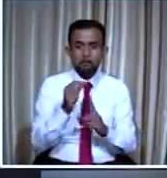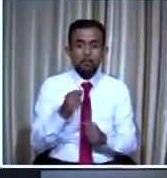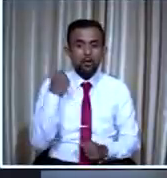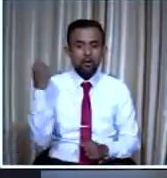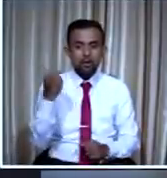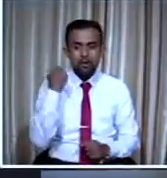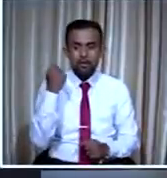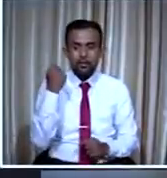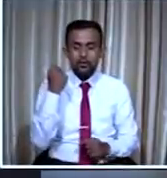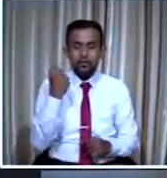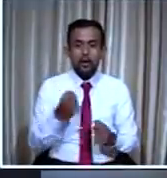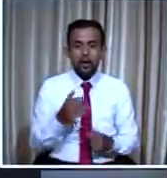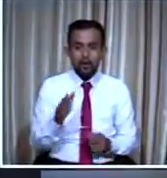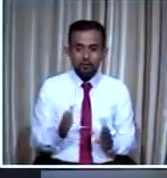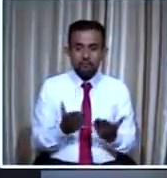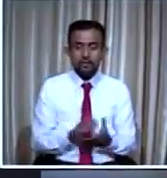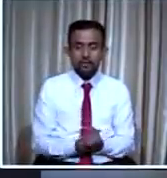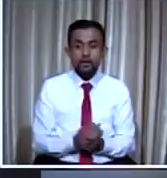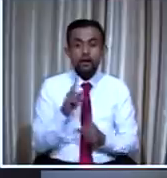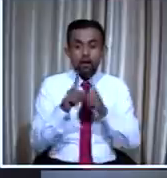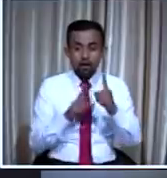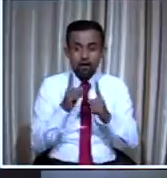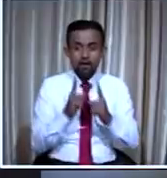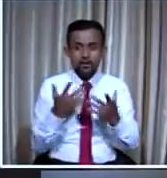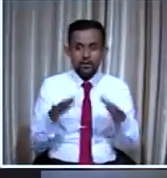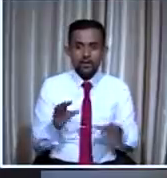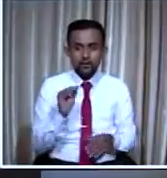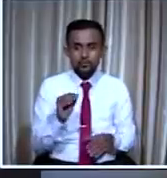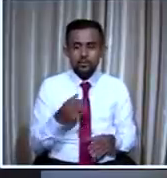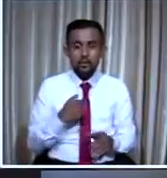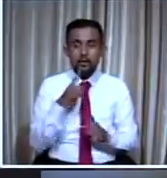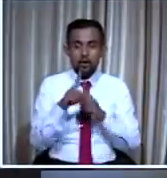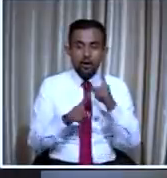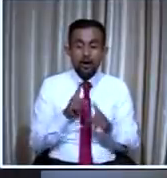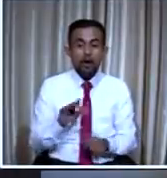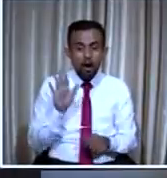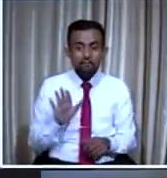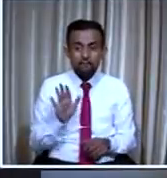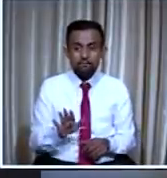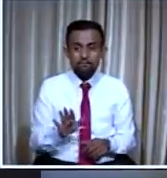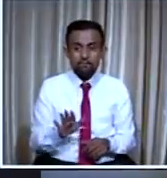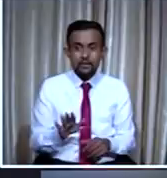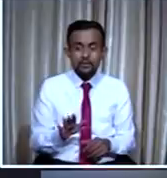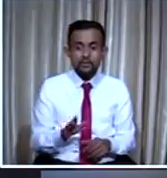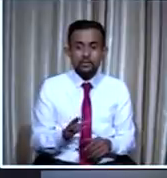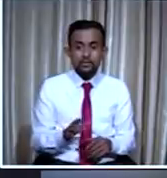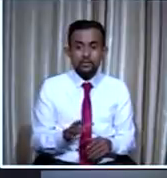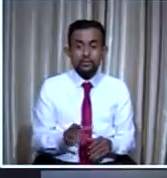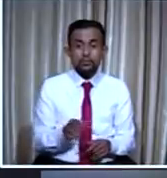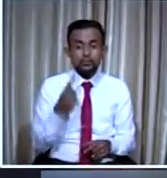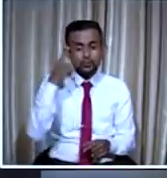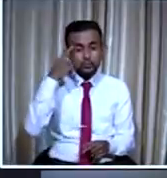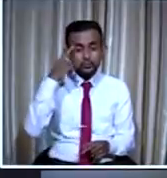අමතන්නට සිදු කතා කරගත්තා. නමුත් මට අද කතා කරන්න තිබෙන්නේ අතිශයින්ම